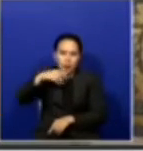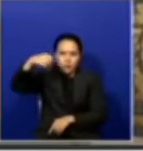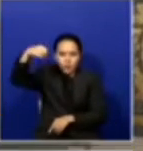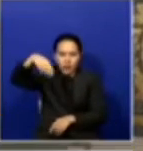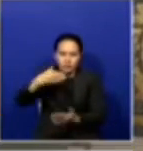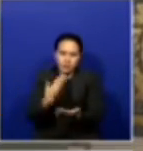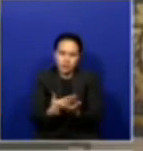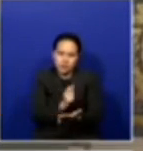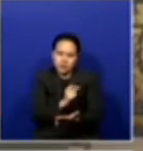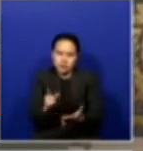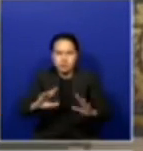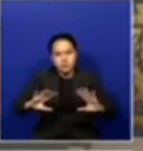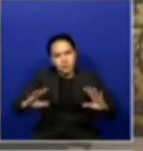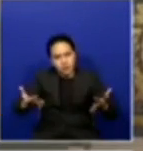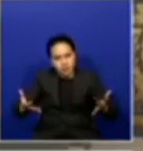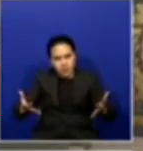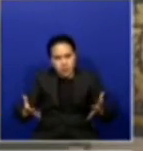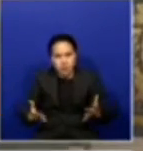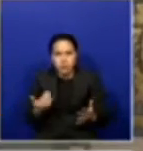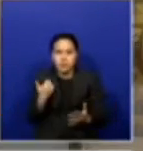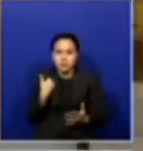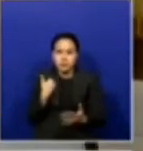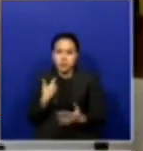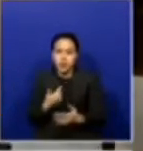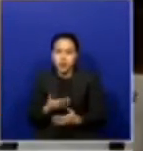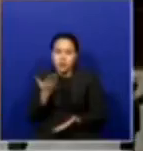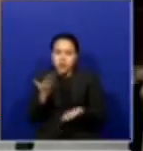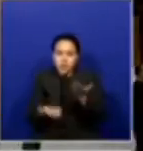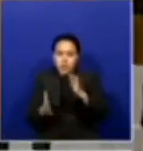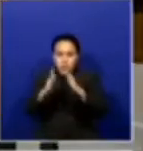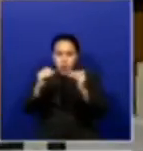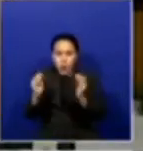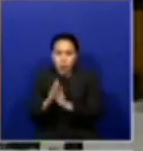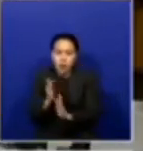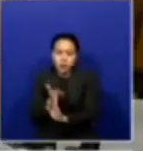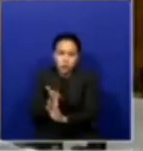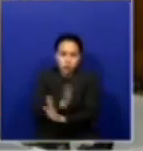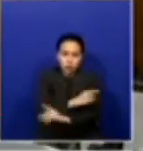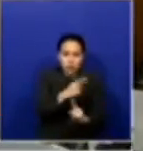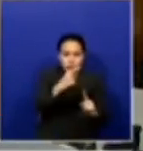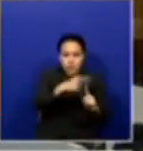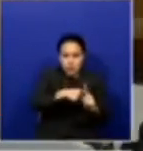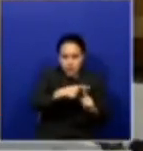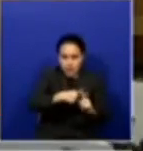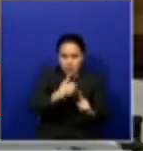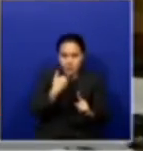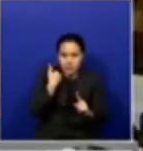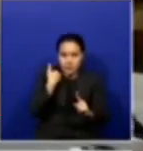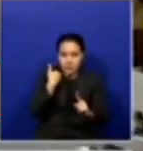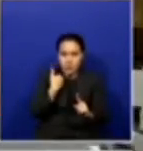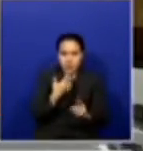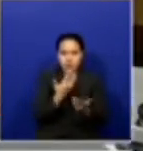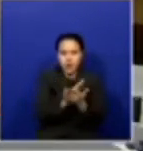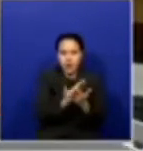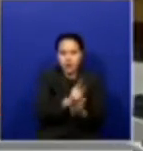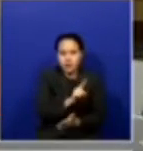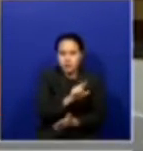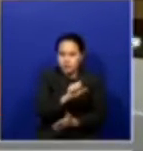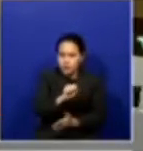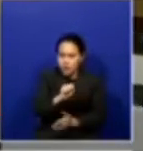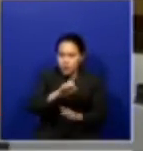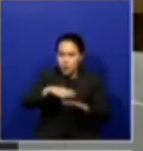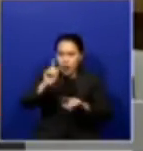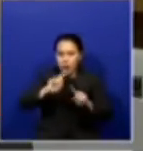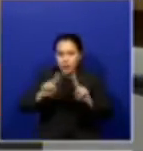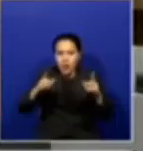การนะครับบางวัดเคยมีรายได้ต่อเดือนเป็นแสนหรือหลายแสนบาทต่อเดือนเนี่ยแต่พอรัฐบาลประกาศเ